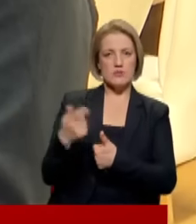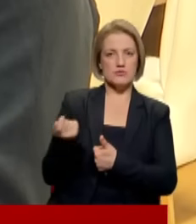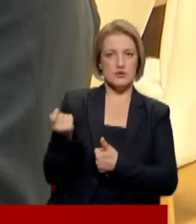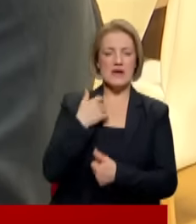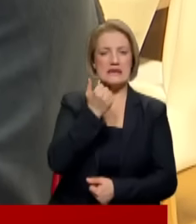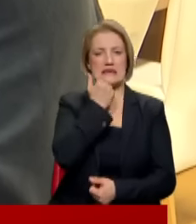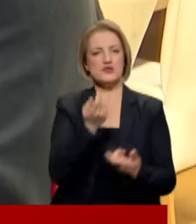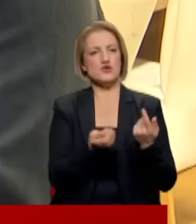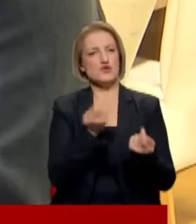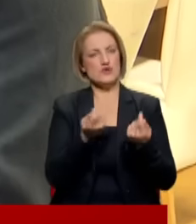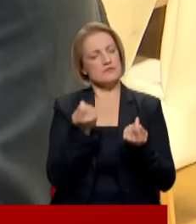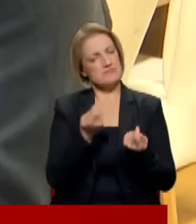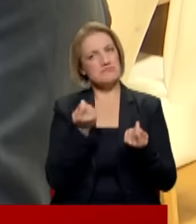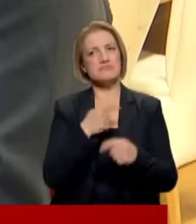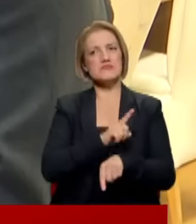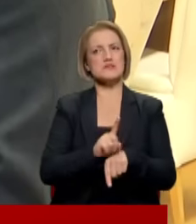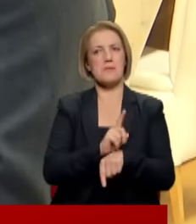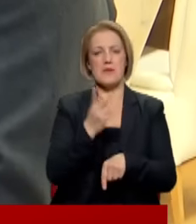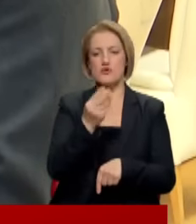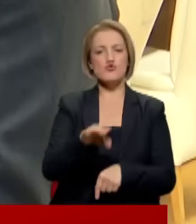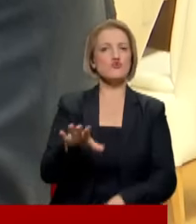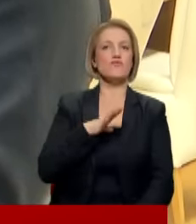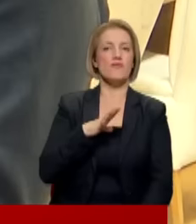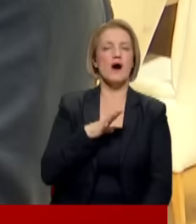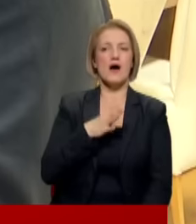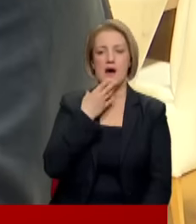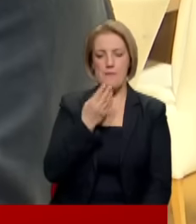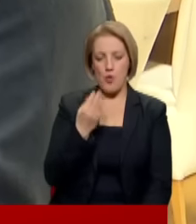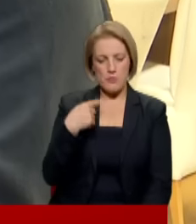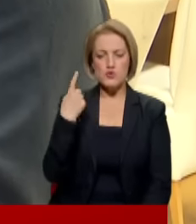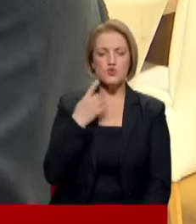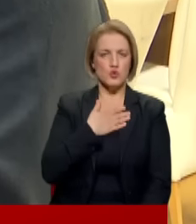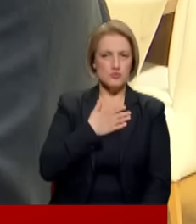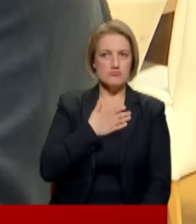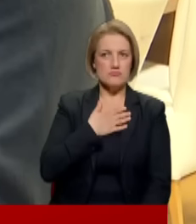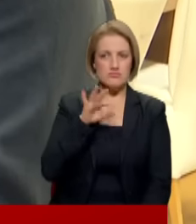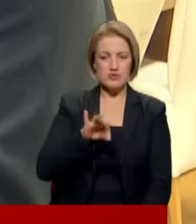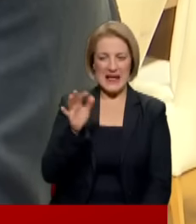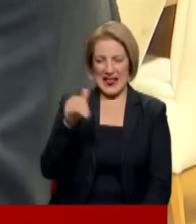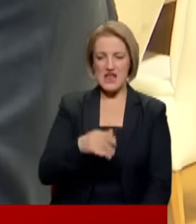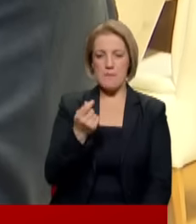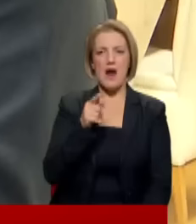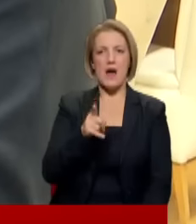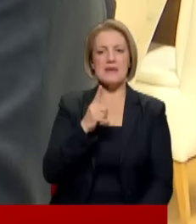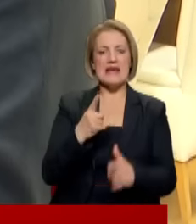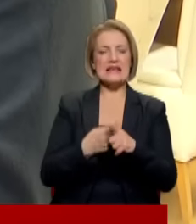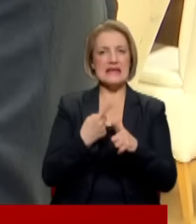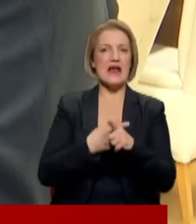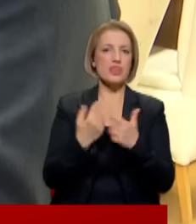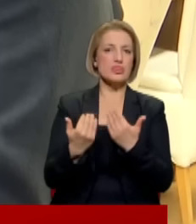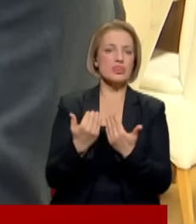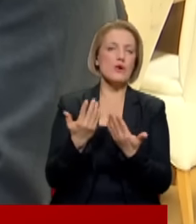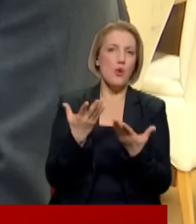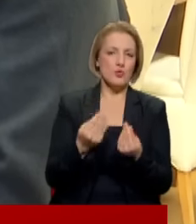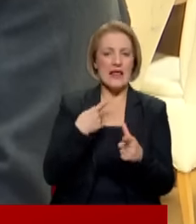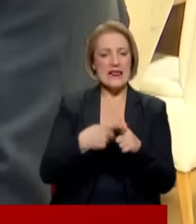geçici işlerde zaman geçiriyorum İki çocuğum var emekli olmayı düşünüyordum Yani buradan gelecek parayla bir kira katkısı olurdu